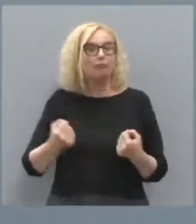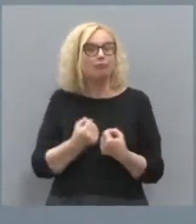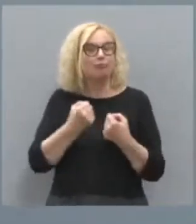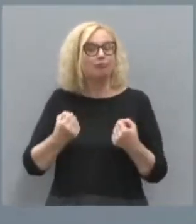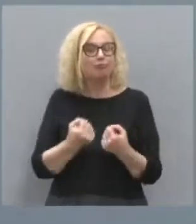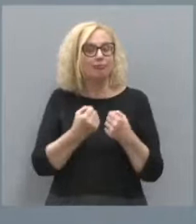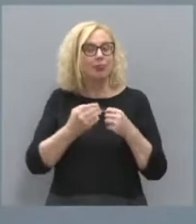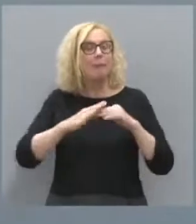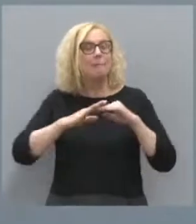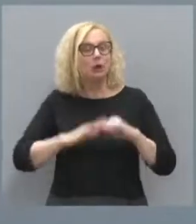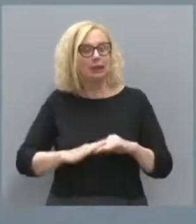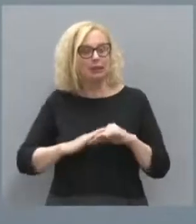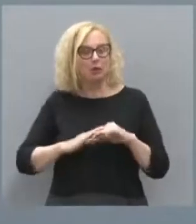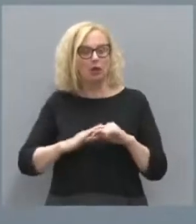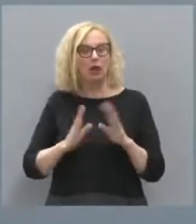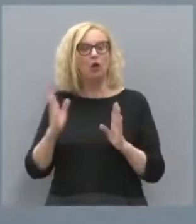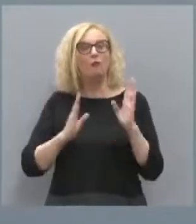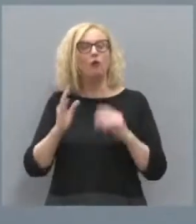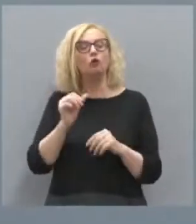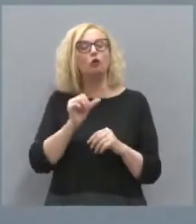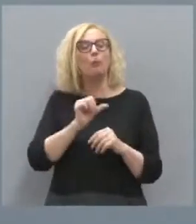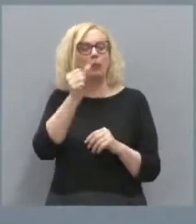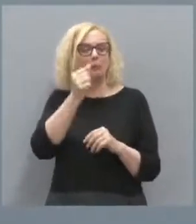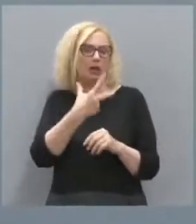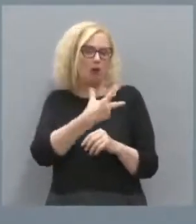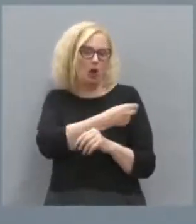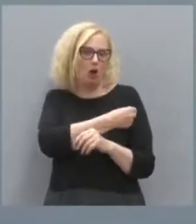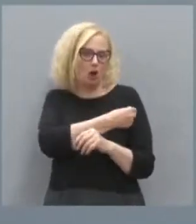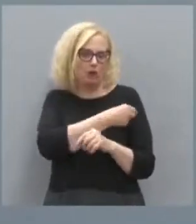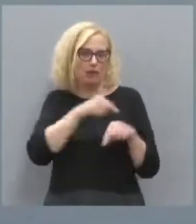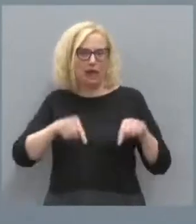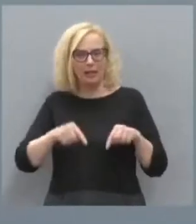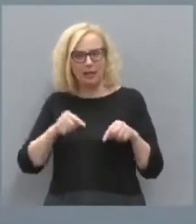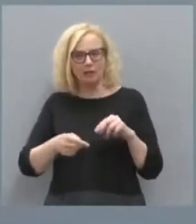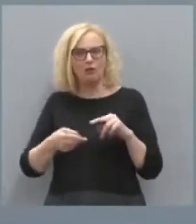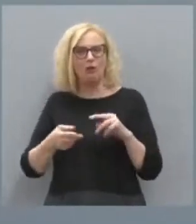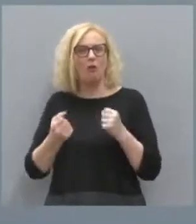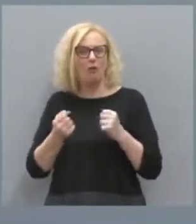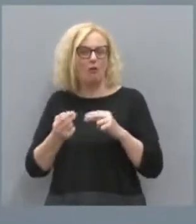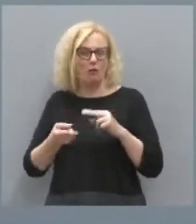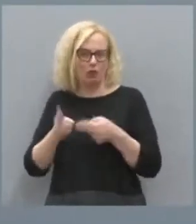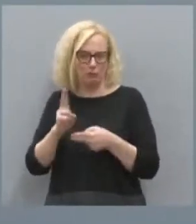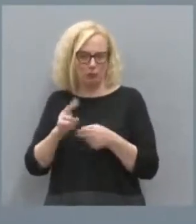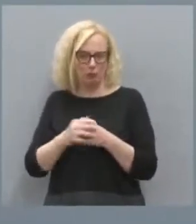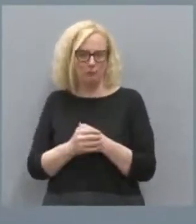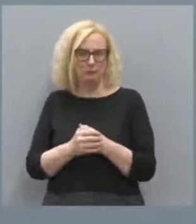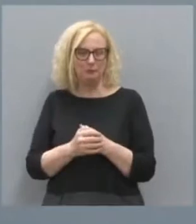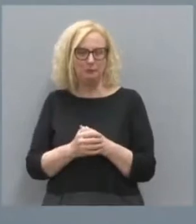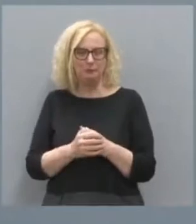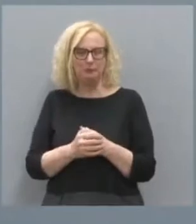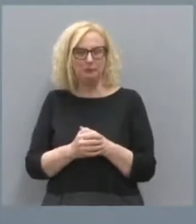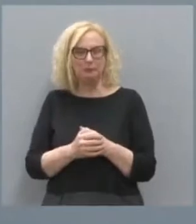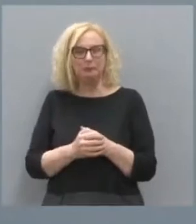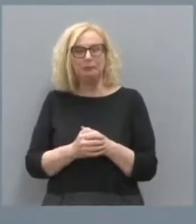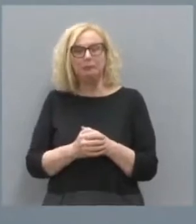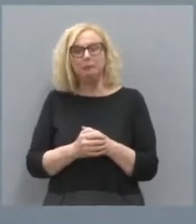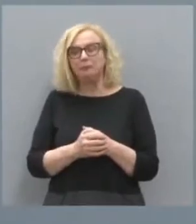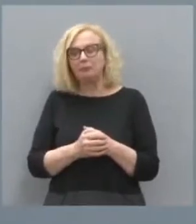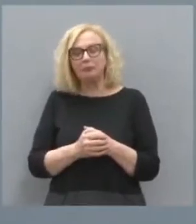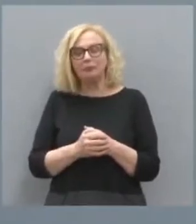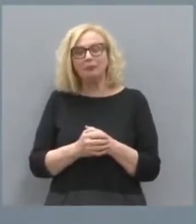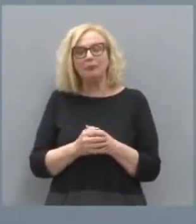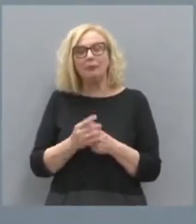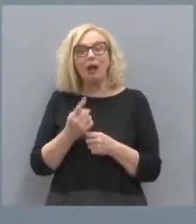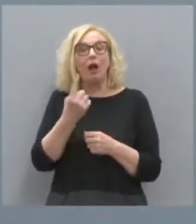forte rispetto alle prime dosi ne abbiamo un'esperienza delle altre vaccinazioni per cui con un'unica dose tu hai dopo poco tempo